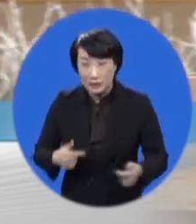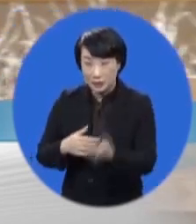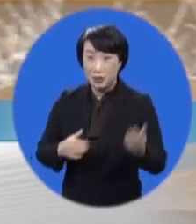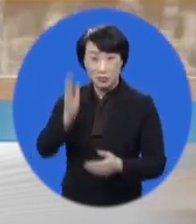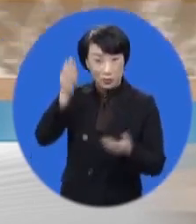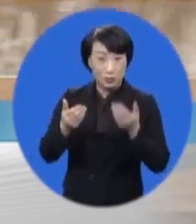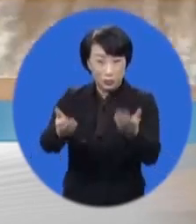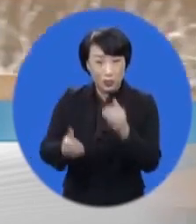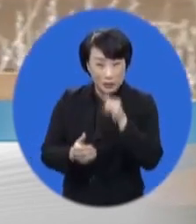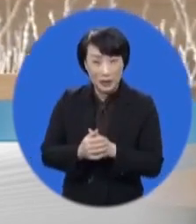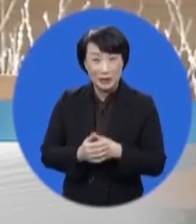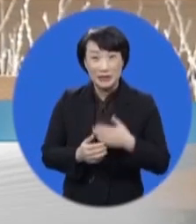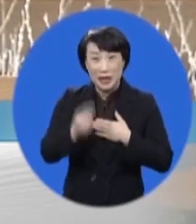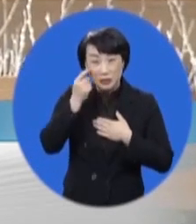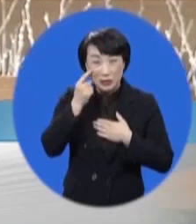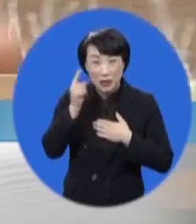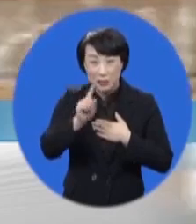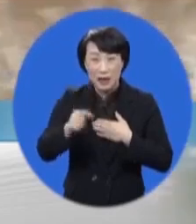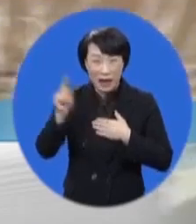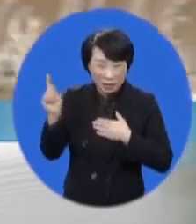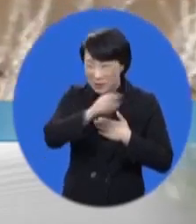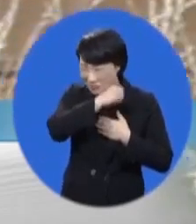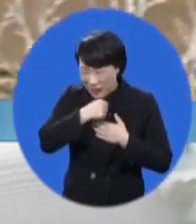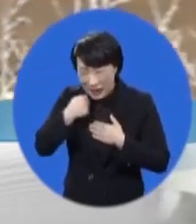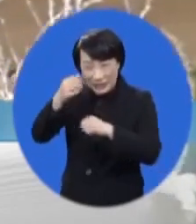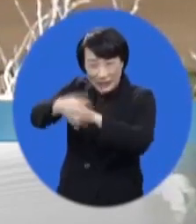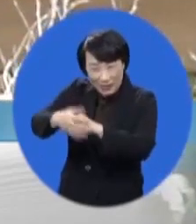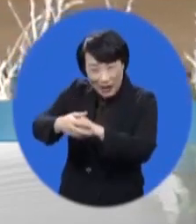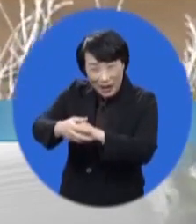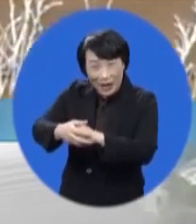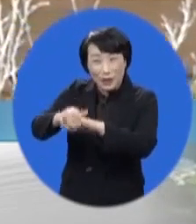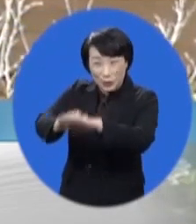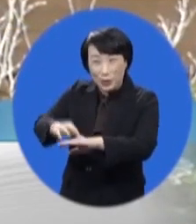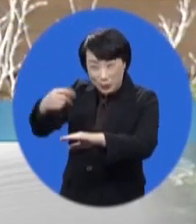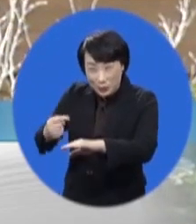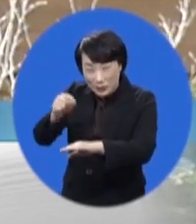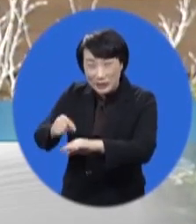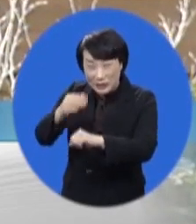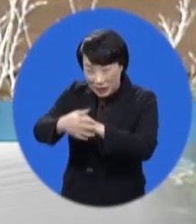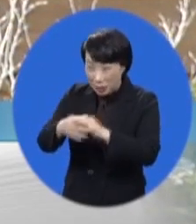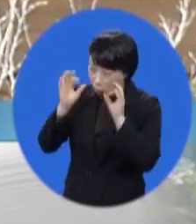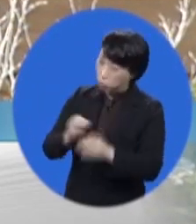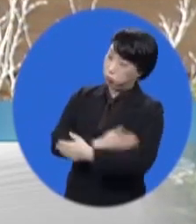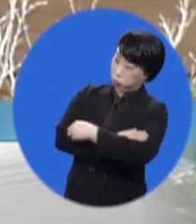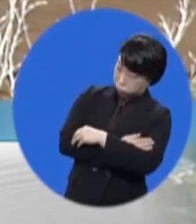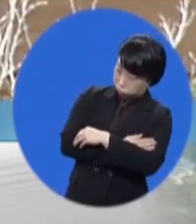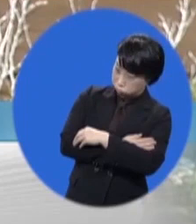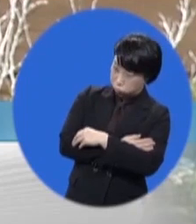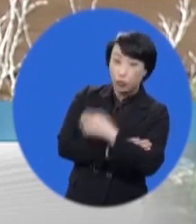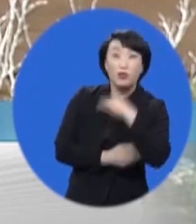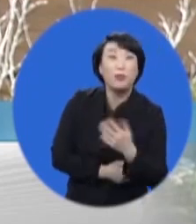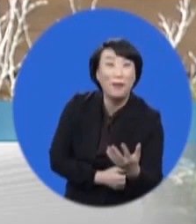여러분에게 말하잖아요. 내 눈앞에 아무리 맛있는 사과가 있어도 예, 사과를 보고만 있으면 무슨 소용이